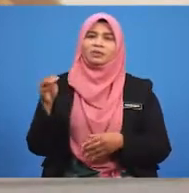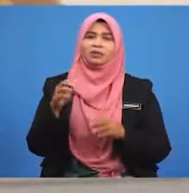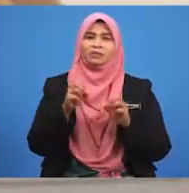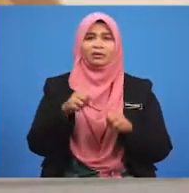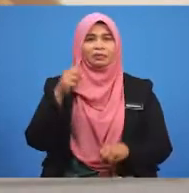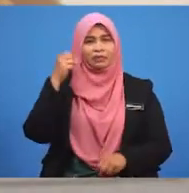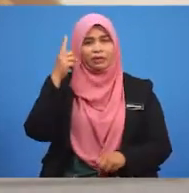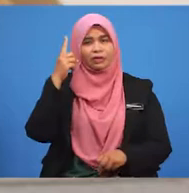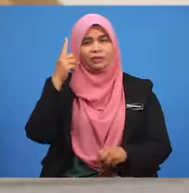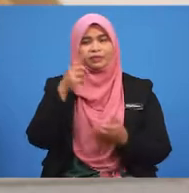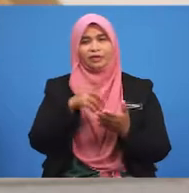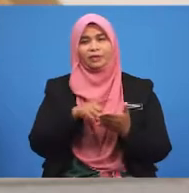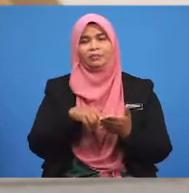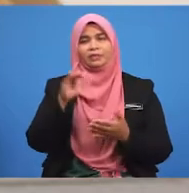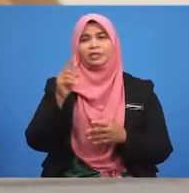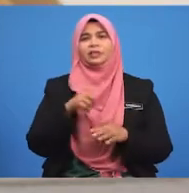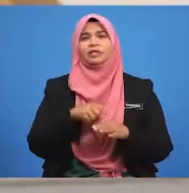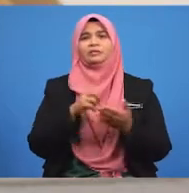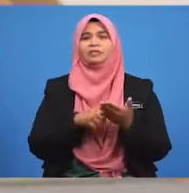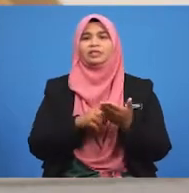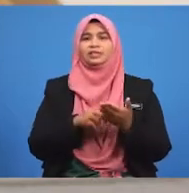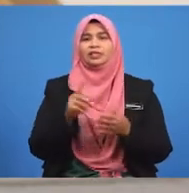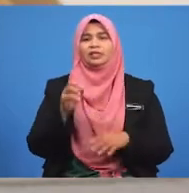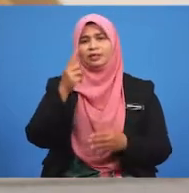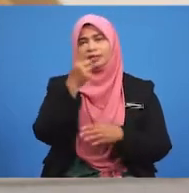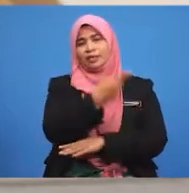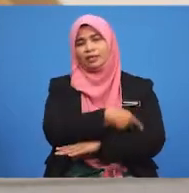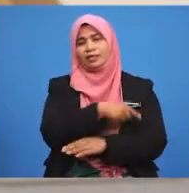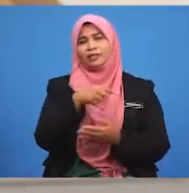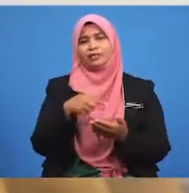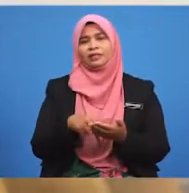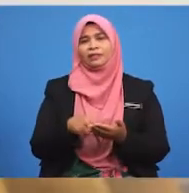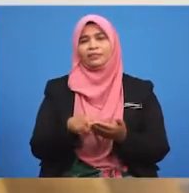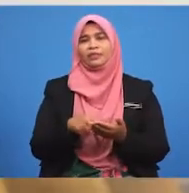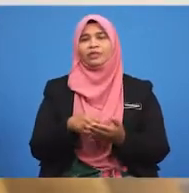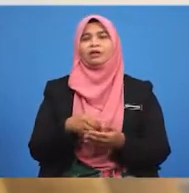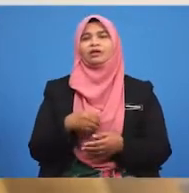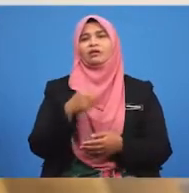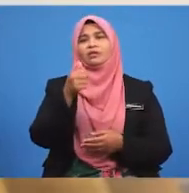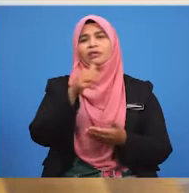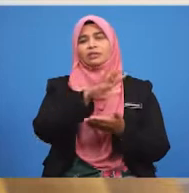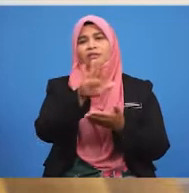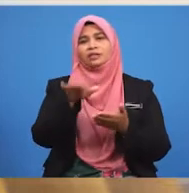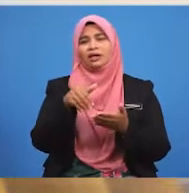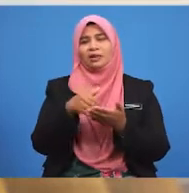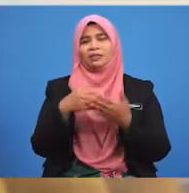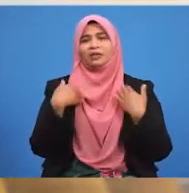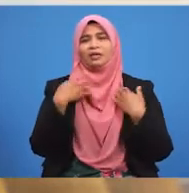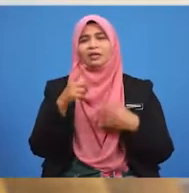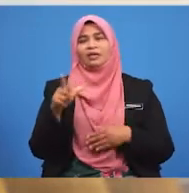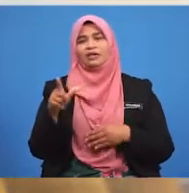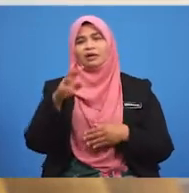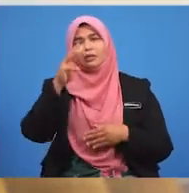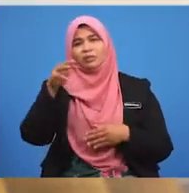Bagaimana murid-murid? Boleh faham ya apa yang telah kita bincangkan hari ini? Anda semua adalah murid-murid yang bijak.